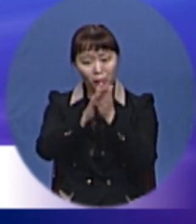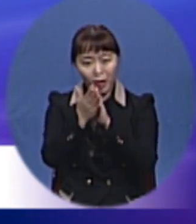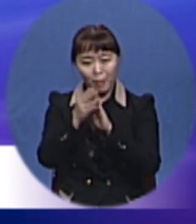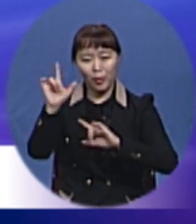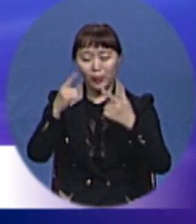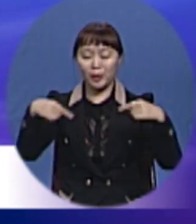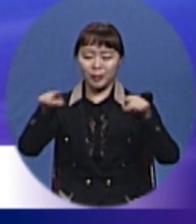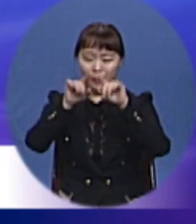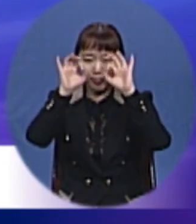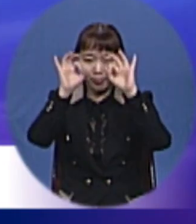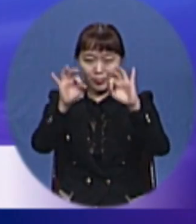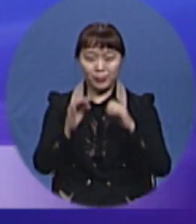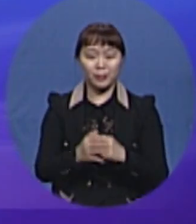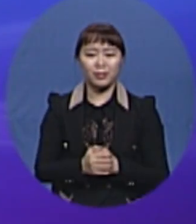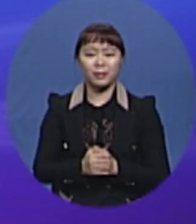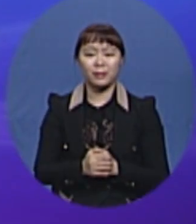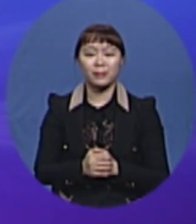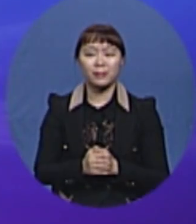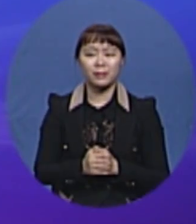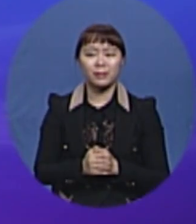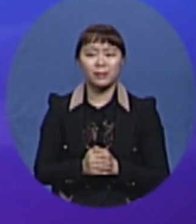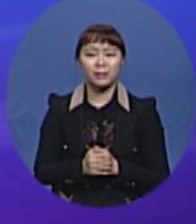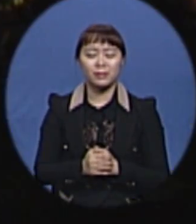함께 만나보시죠. 황현희 기자입니다.